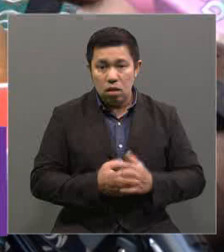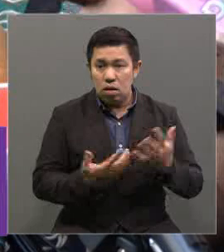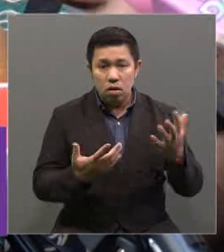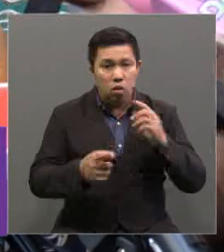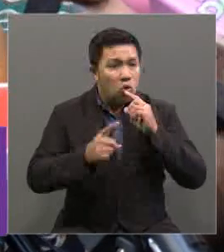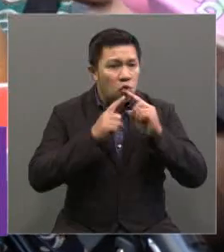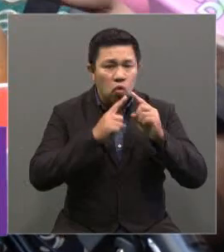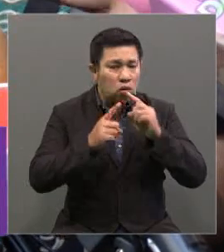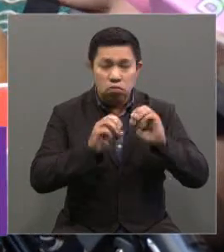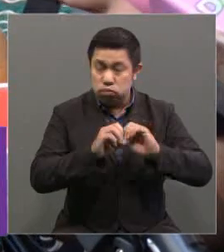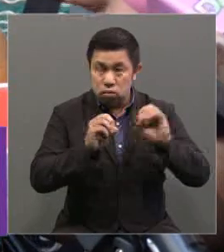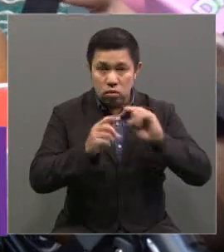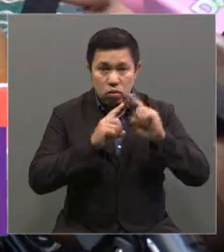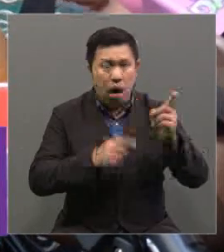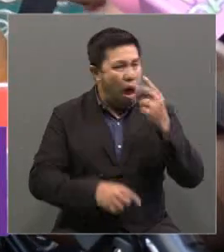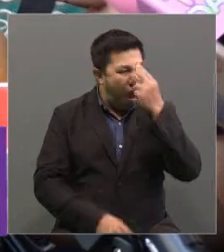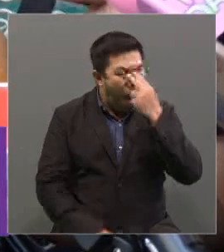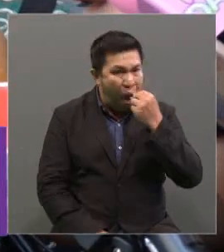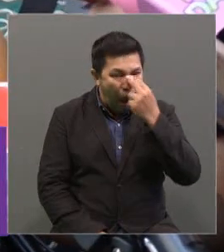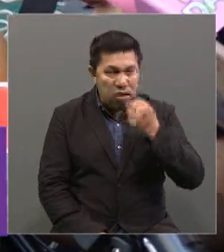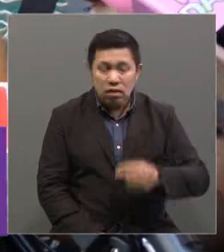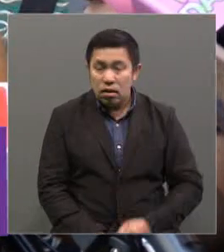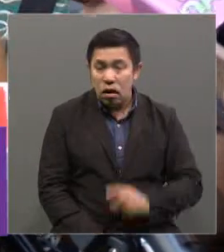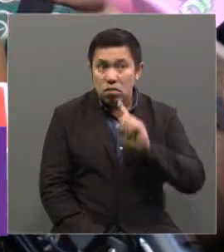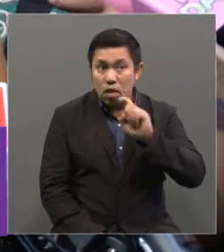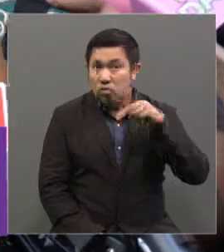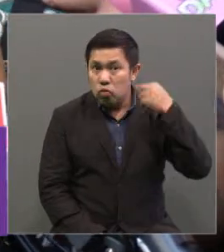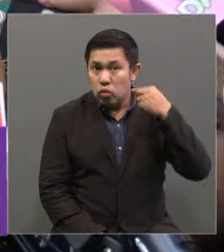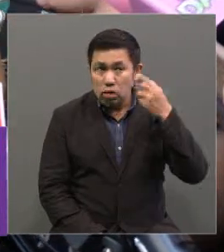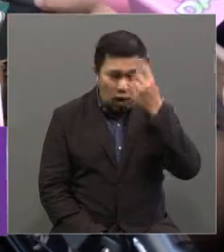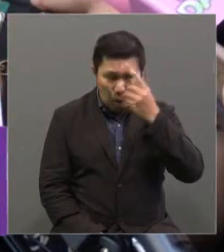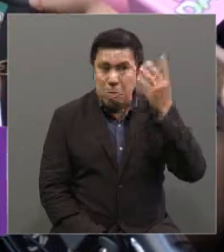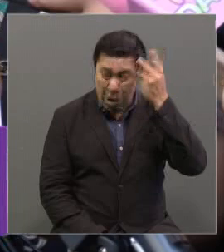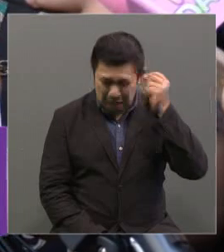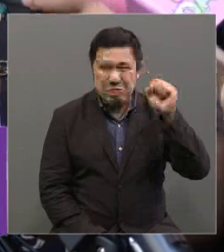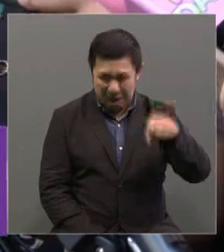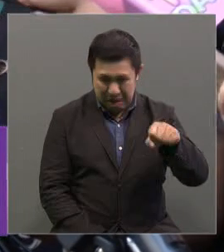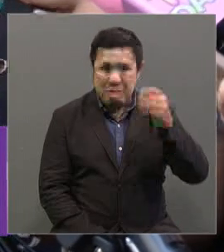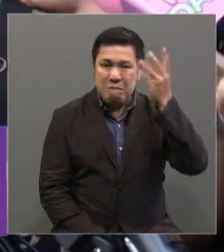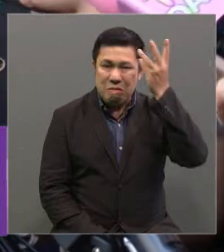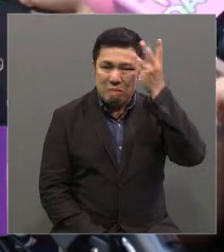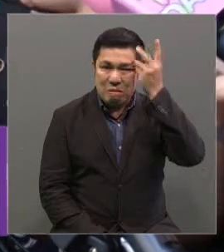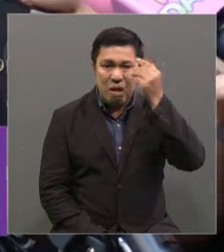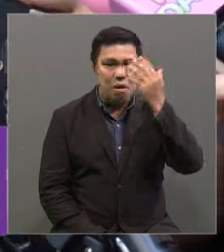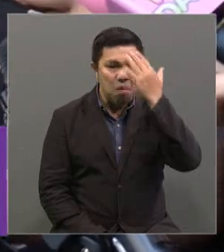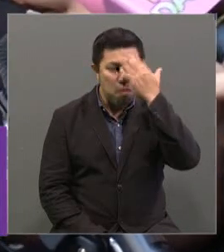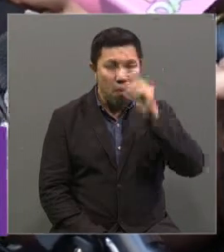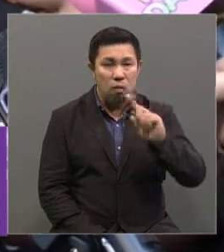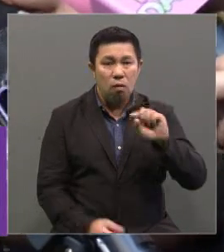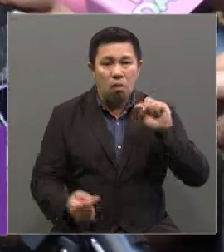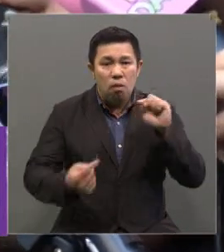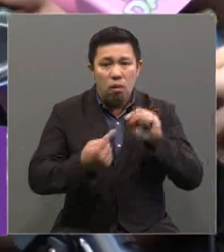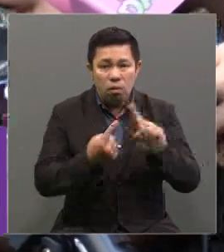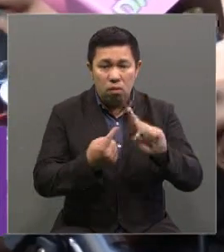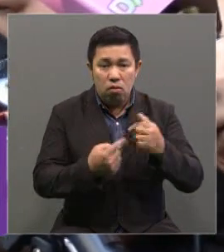กันเลย ร ้องไห้อย่างเดียว ขณะเดียวกันไปเตยเขาเครียดไหมคะกับวันนี้เอง เครียดมากครับเครียดมากเพราะว่าเท่าเหมือนที่